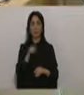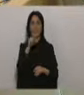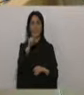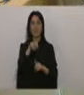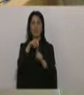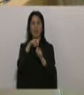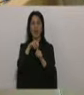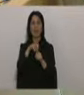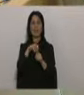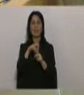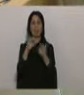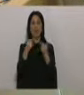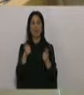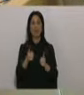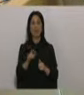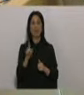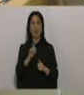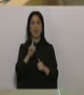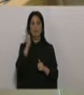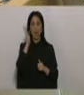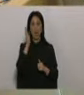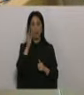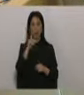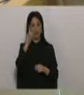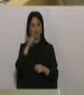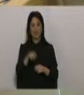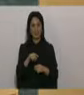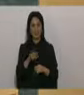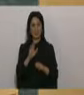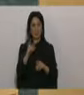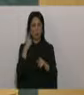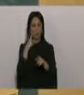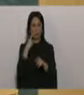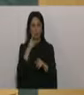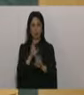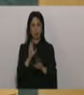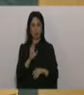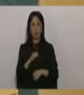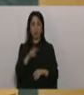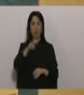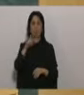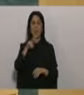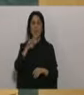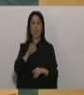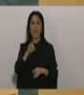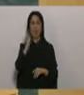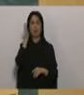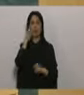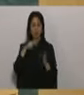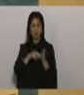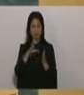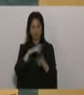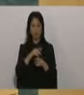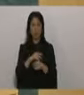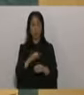ლიდერმა აღიარა, როგორ რას აპირებდნენ? ვიცი რომ არ დამასწით წინს ძალიან. შემდეგ მელიამ დაამატა რას აპირებდნენ აღიარება და